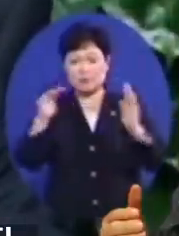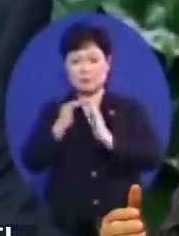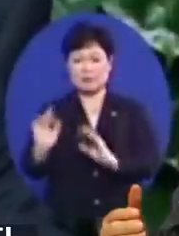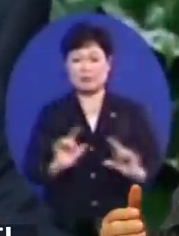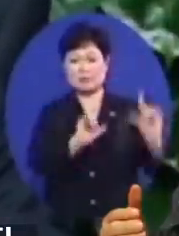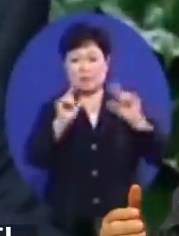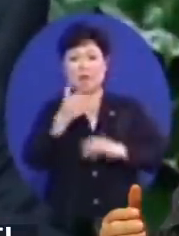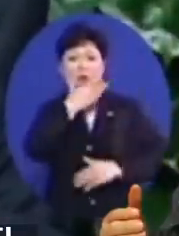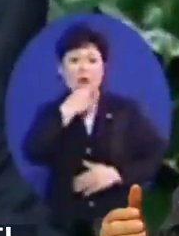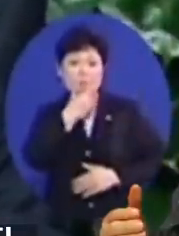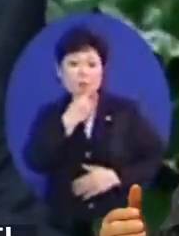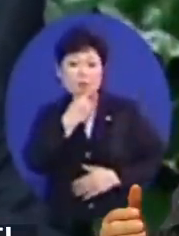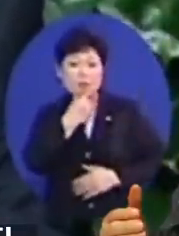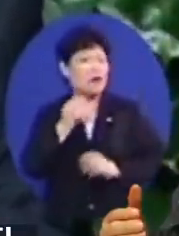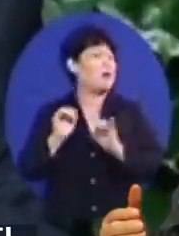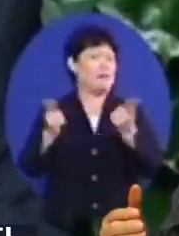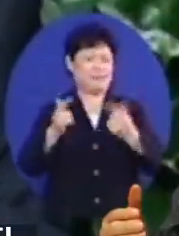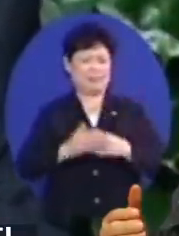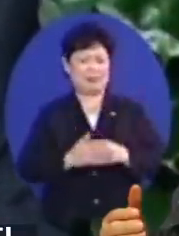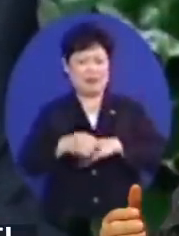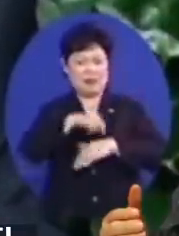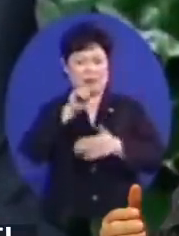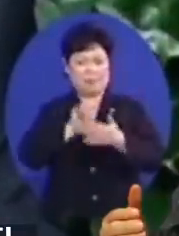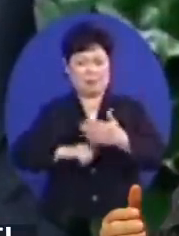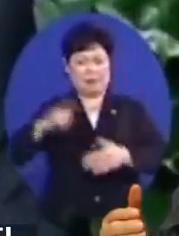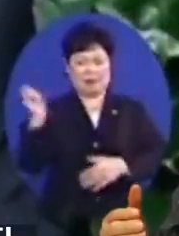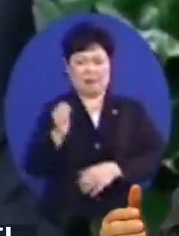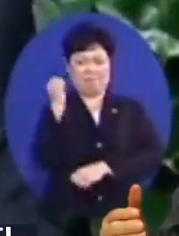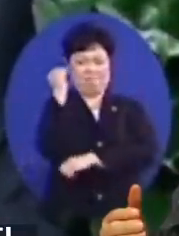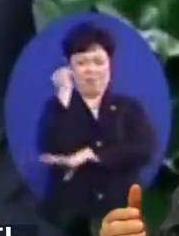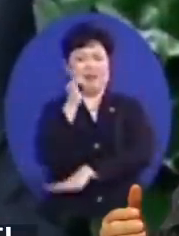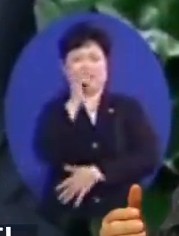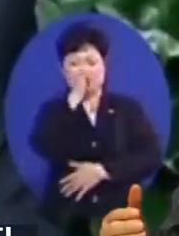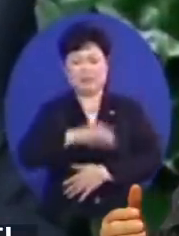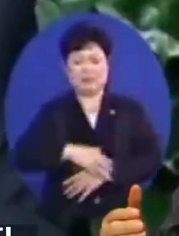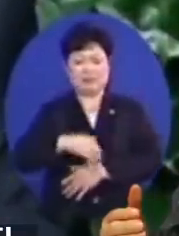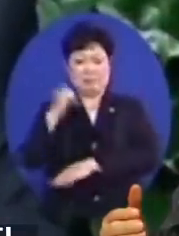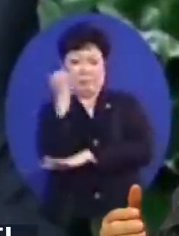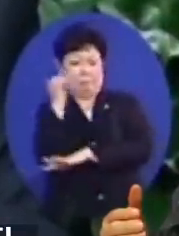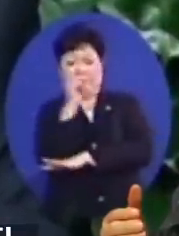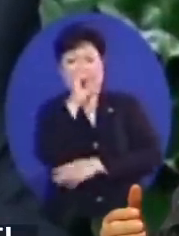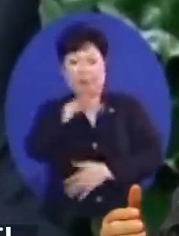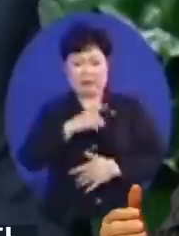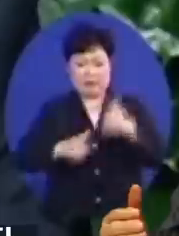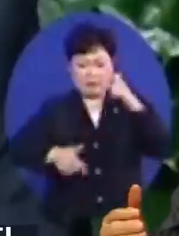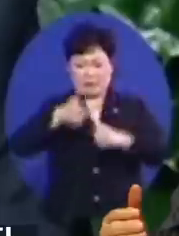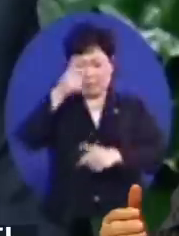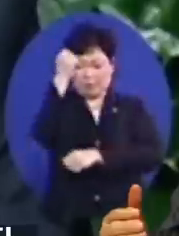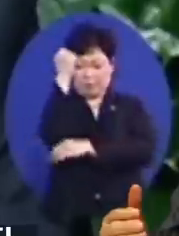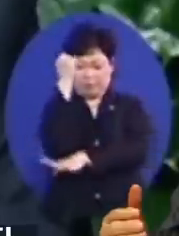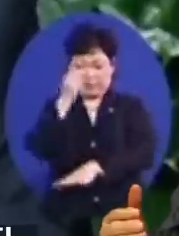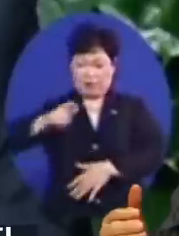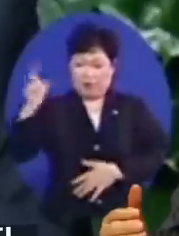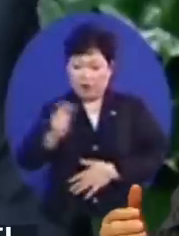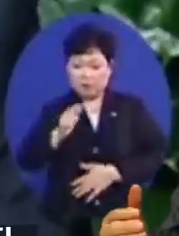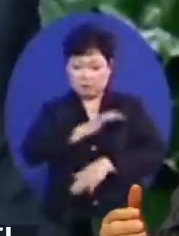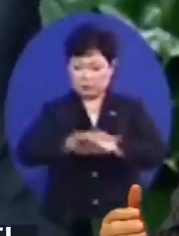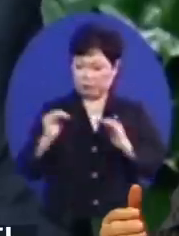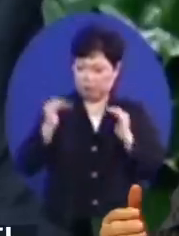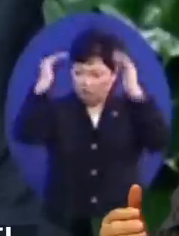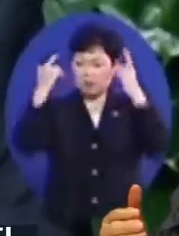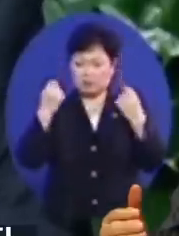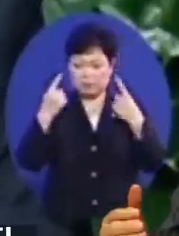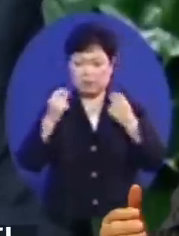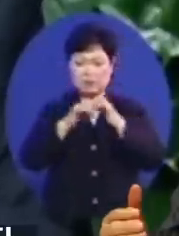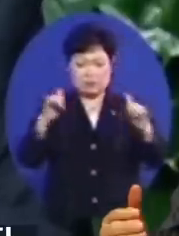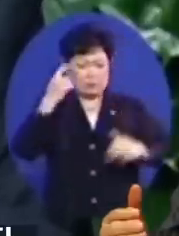행복하다. 그렇지 않아요. 마음의 지조가 있어야 돼요. 마음의 뿌리가 튼튼해야 돼요. 나무도 뿌리가 튼튼해야 잘 자라는 듯이 사람의